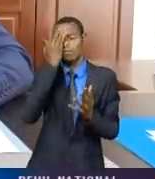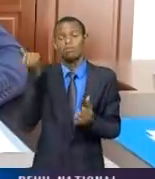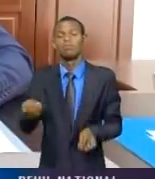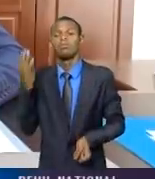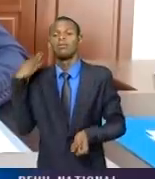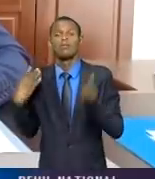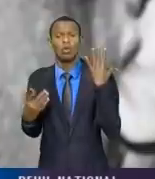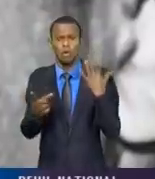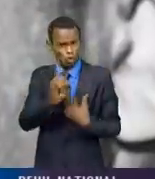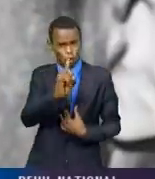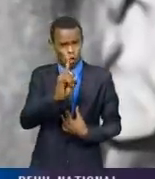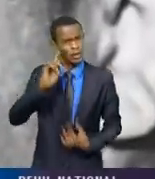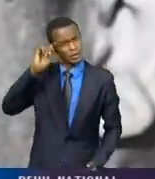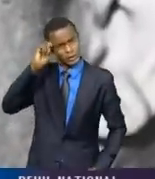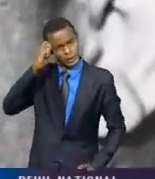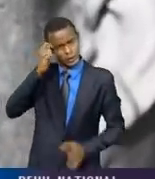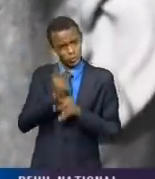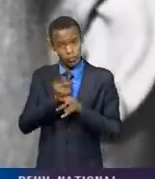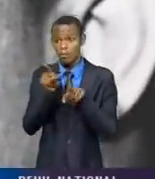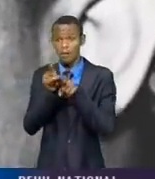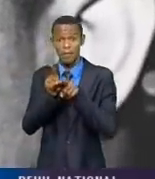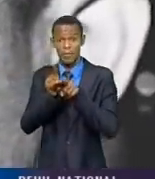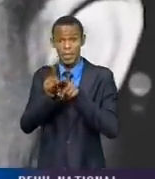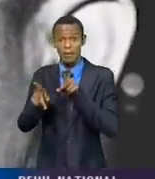des tours mais peuple congolais